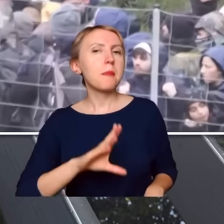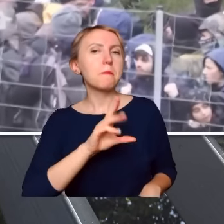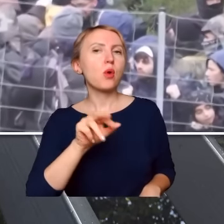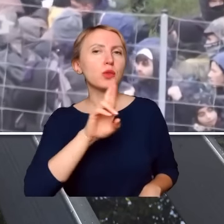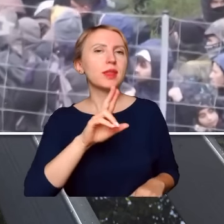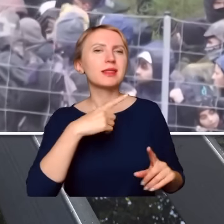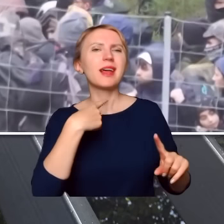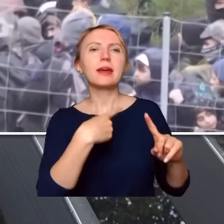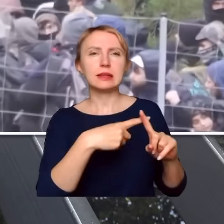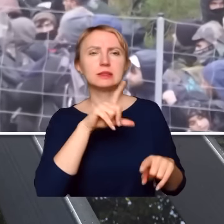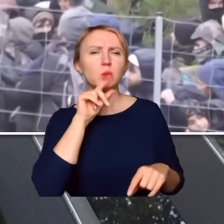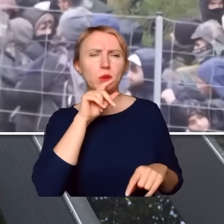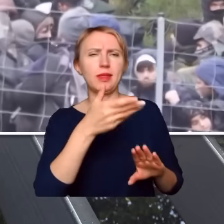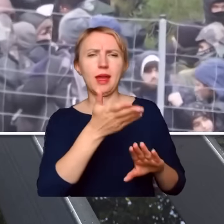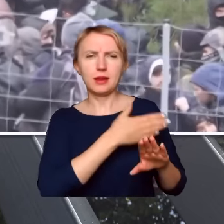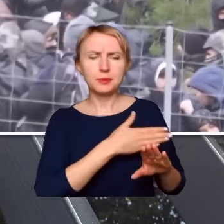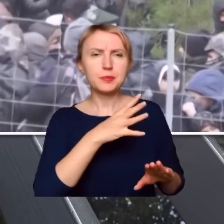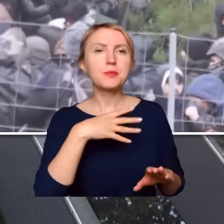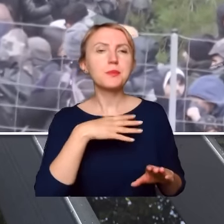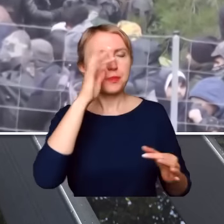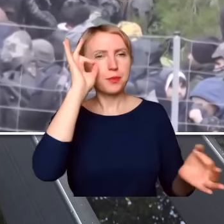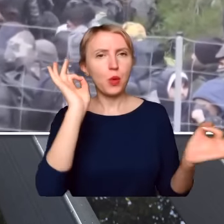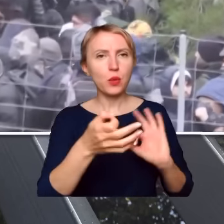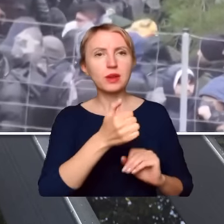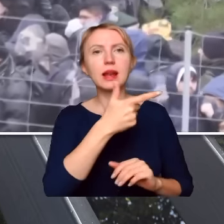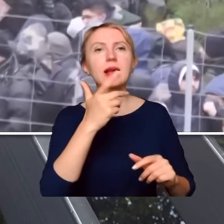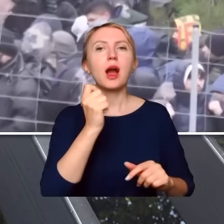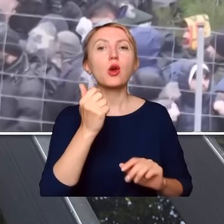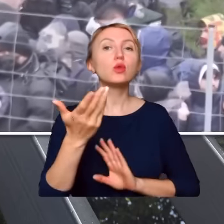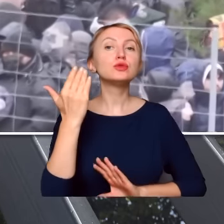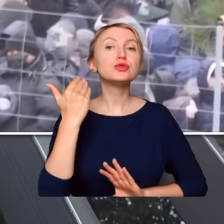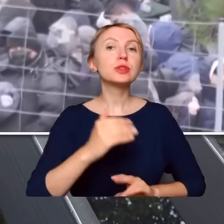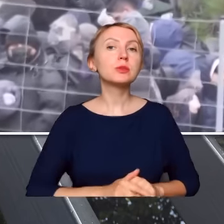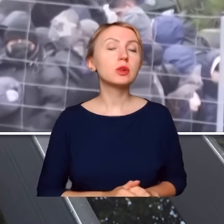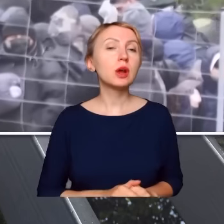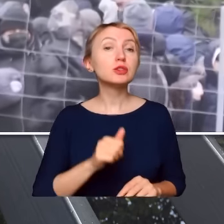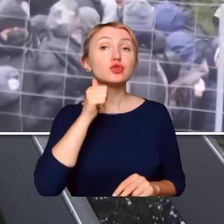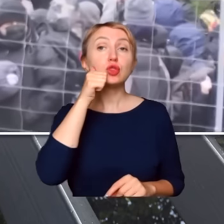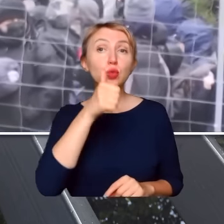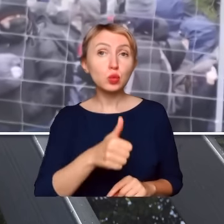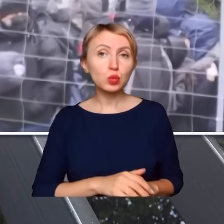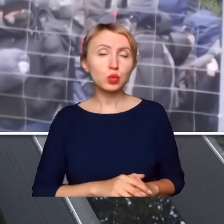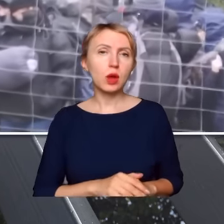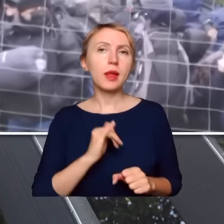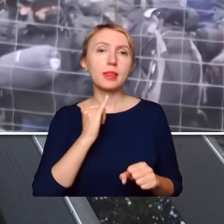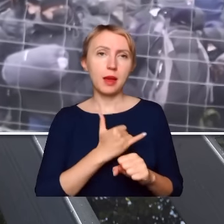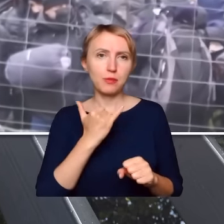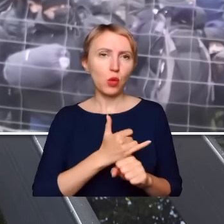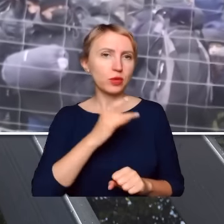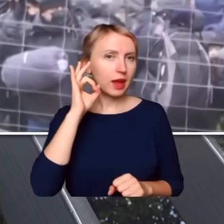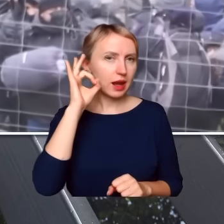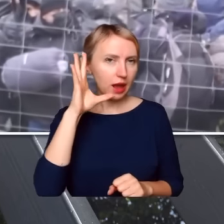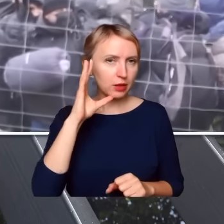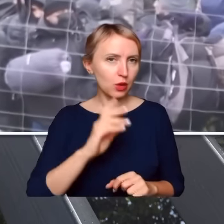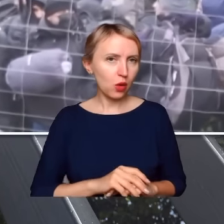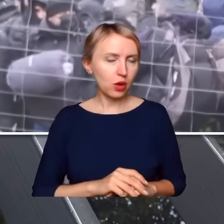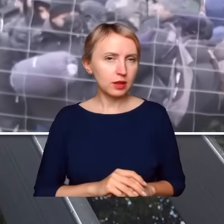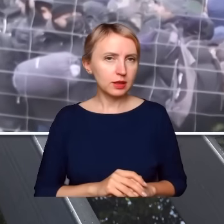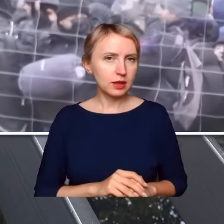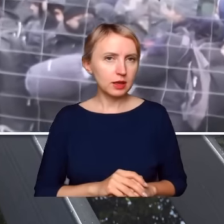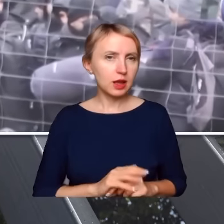X, poinformował kilka godzin temu, że na jutro, czyli na piątek rano,